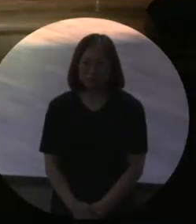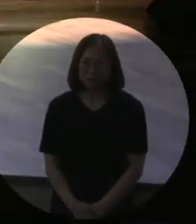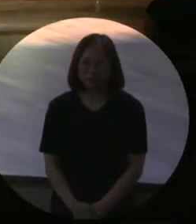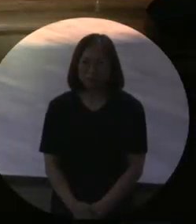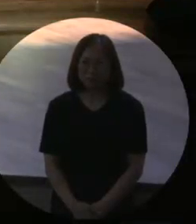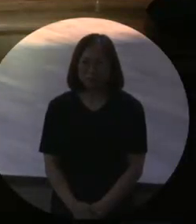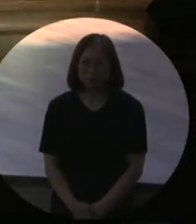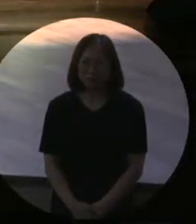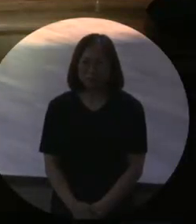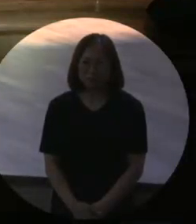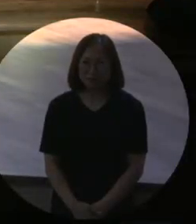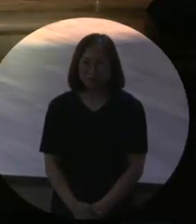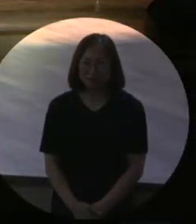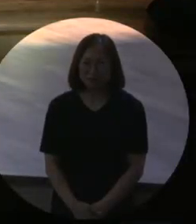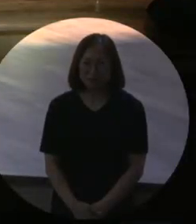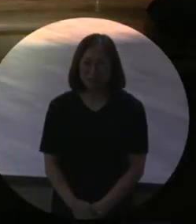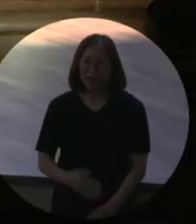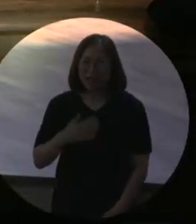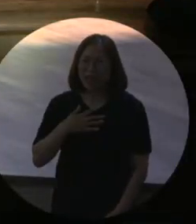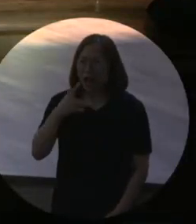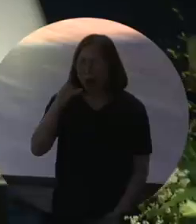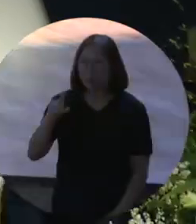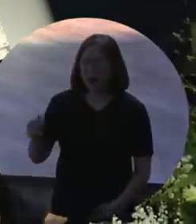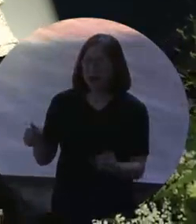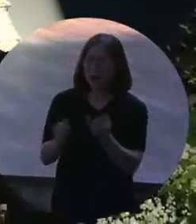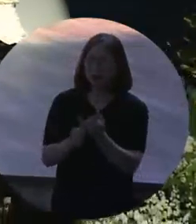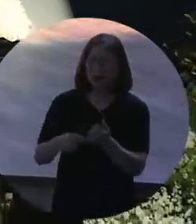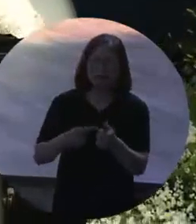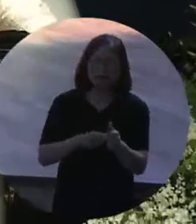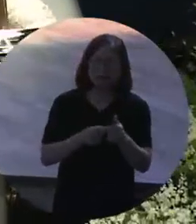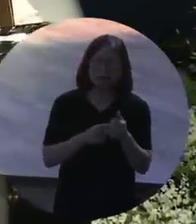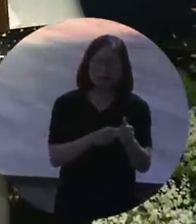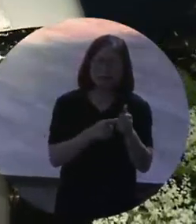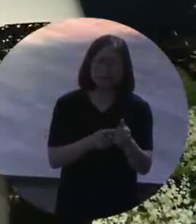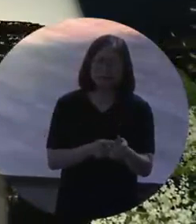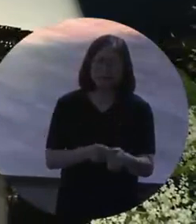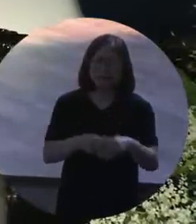진짜. 자꾸 결혼하라고 성화해요. 다 그렇죠, 뭐.